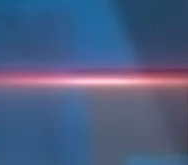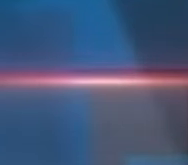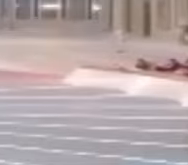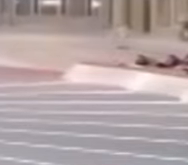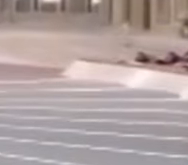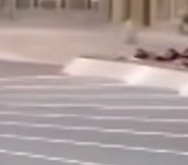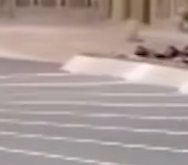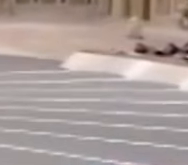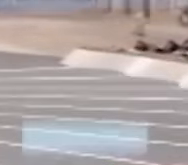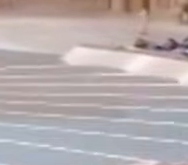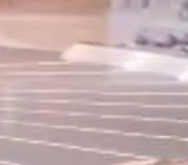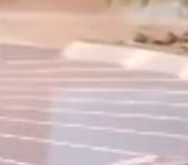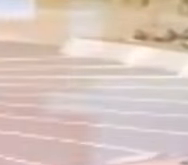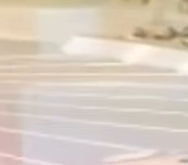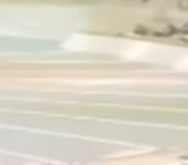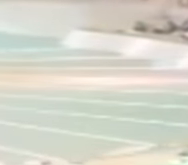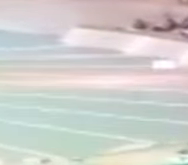ا